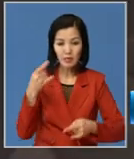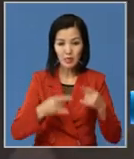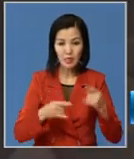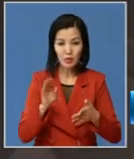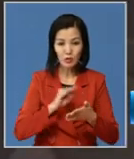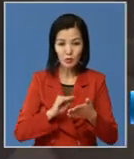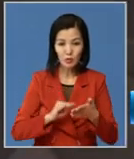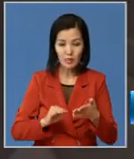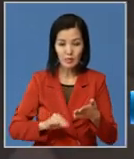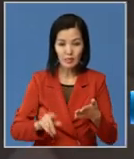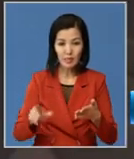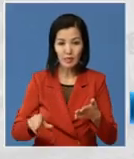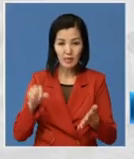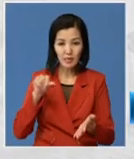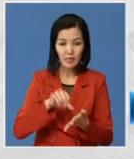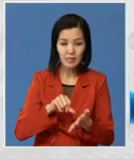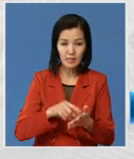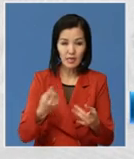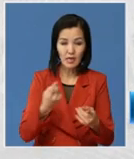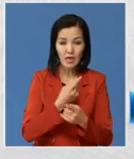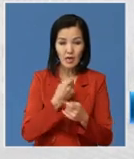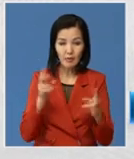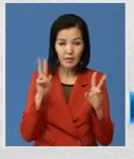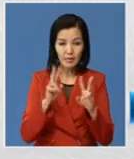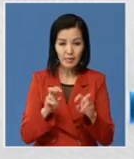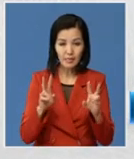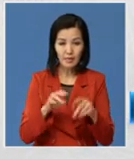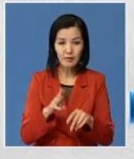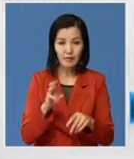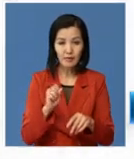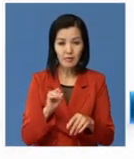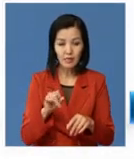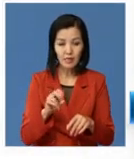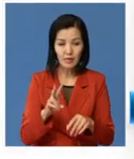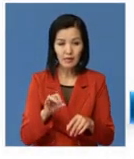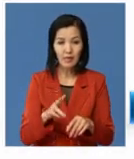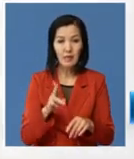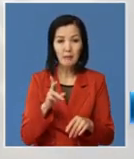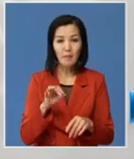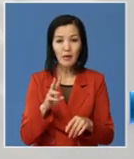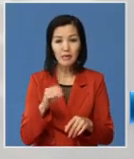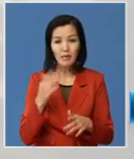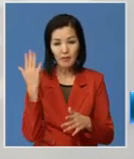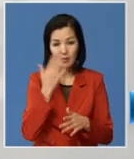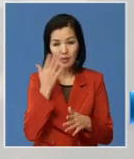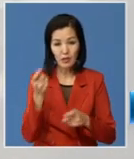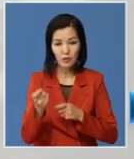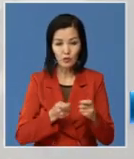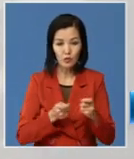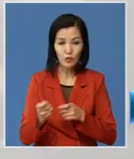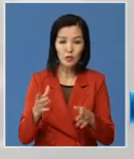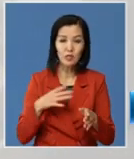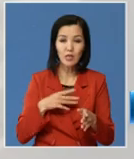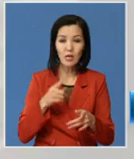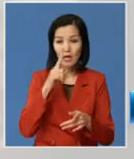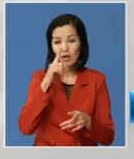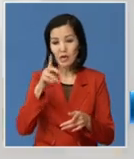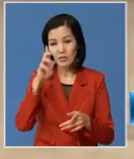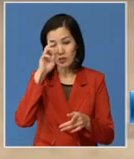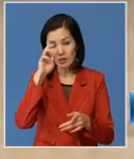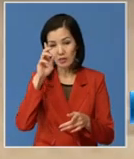батылдығы, батырлығы, сол кездегі қанағатсыздыққа, қанағатты болуға шақыруы, соның барлығы осы біздің